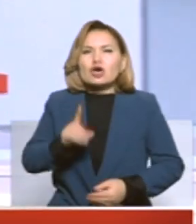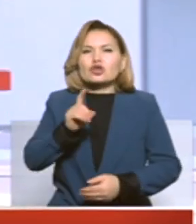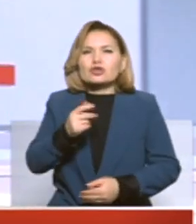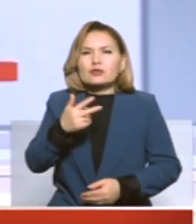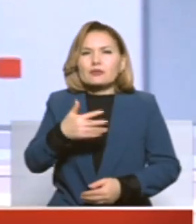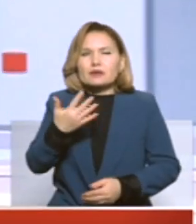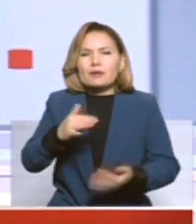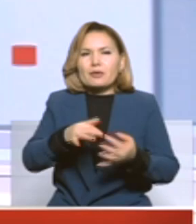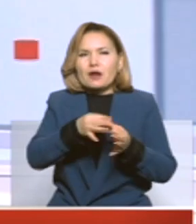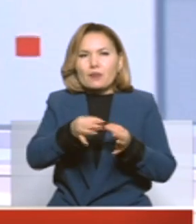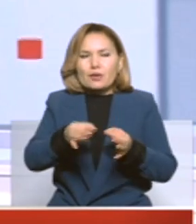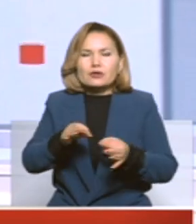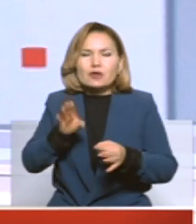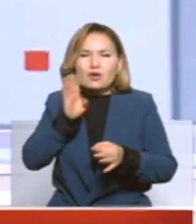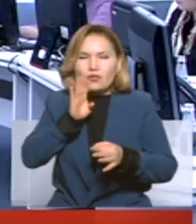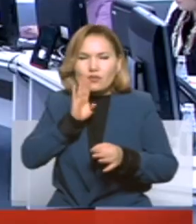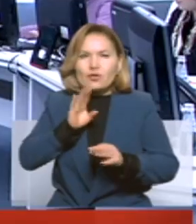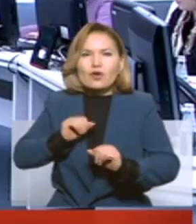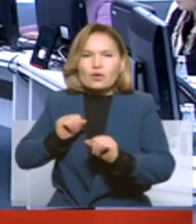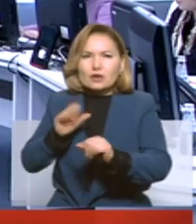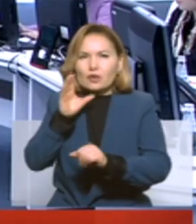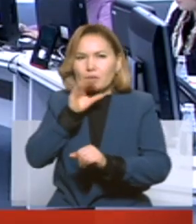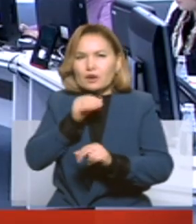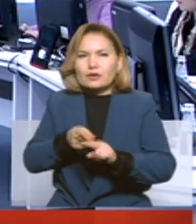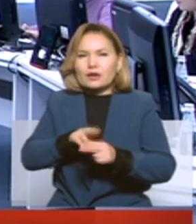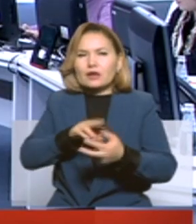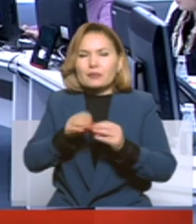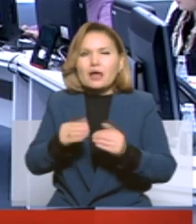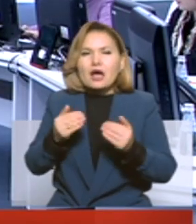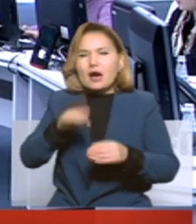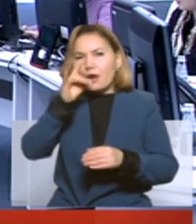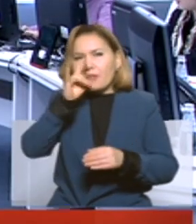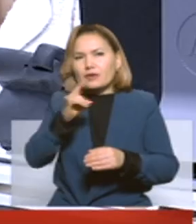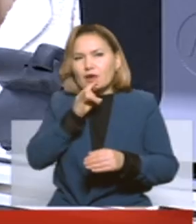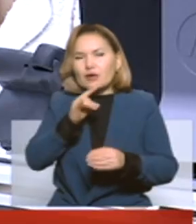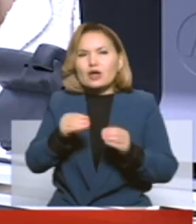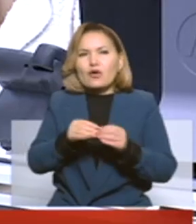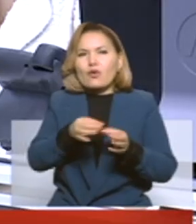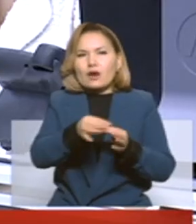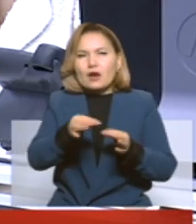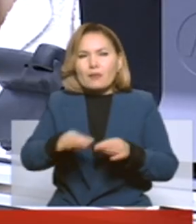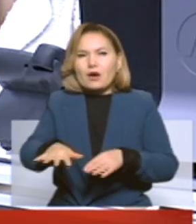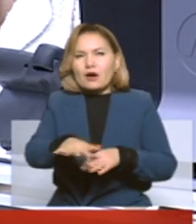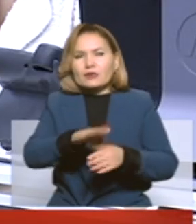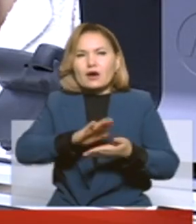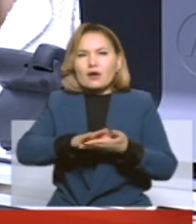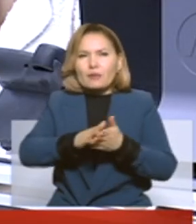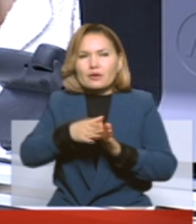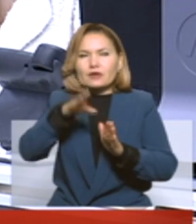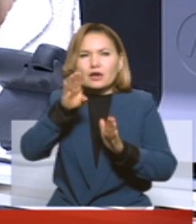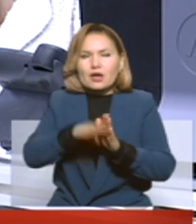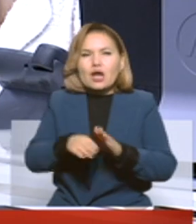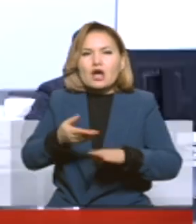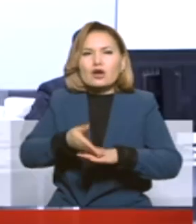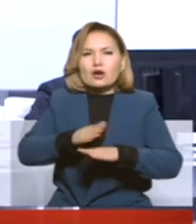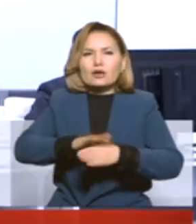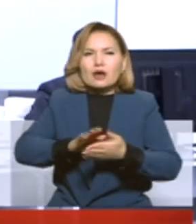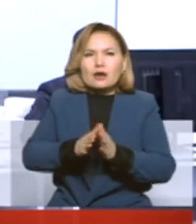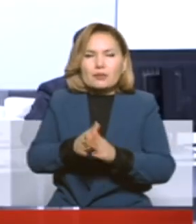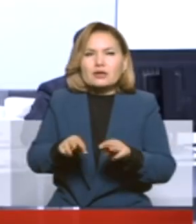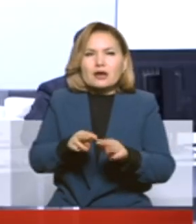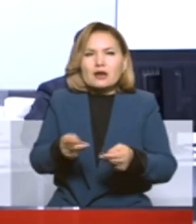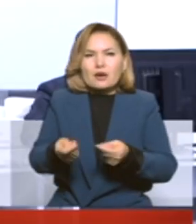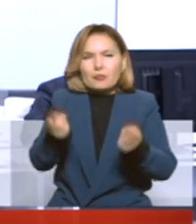135 елді мекен тілсіз жаудан арашаланды. Айта кету керек, қазір еліміздің 10 өңірінде жағдай тұрақсыз. Төтенше жағдай